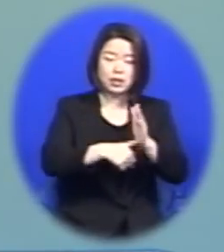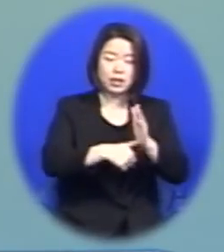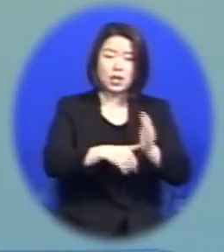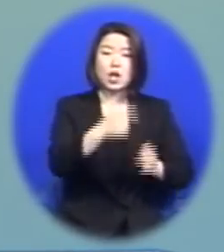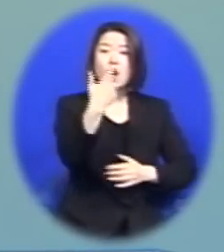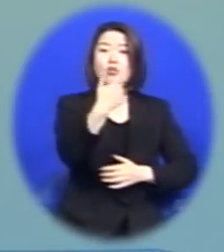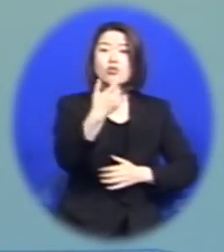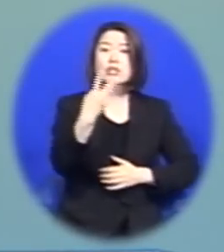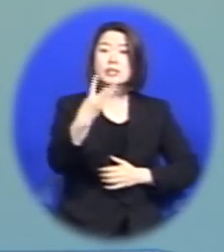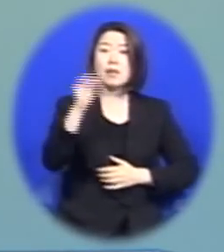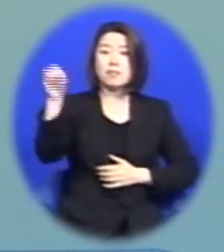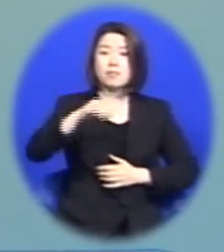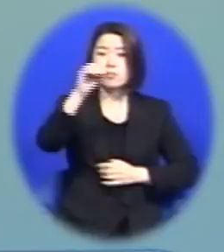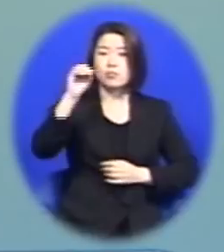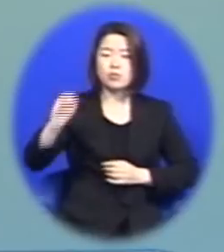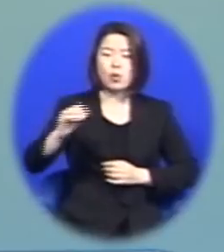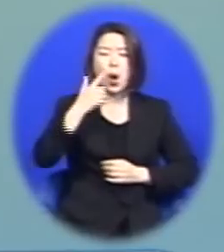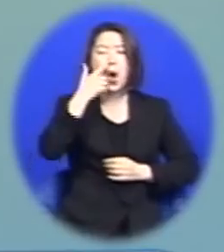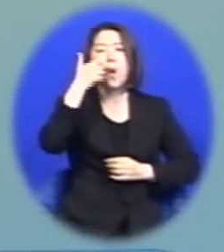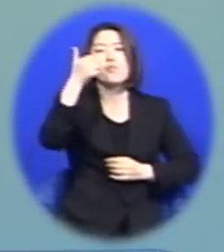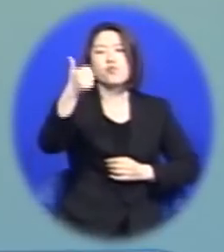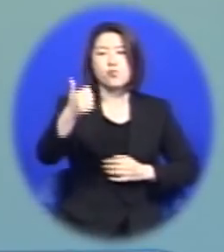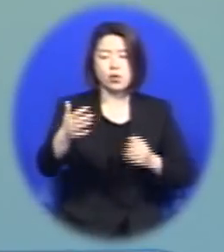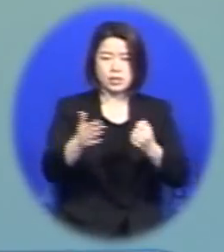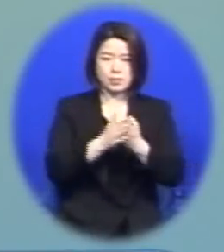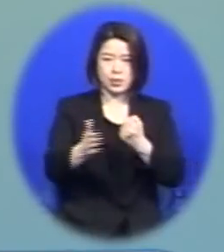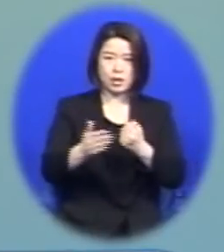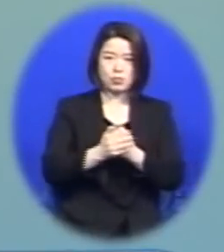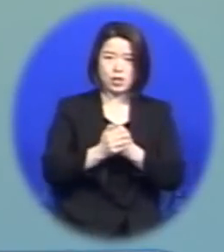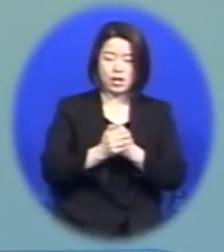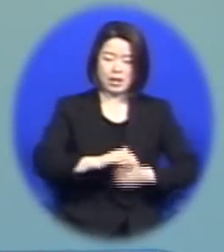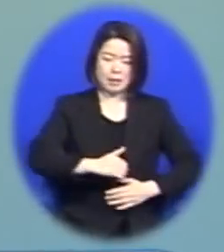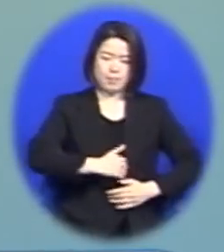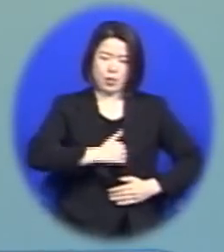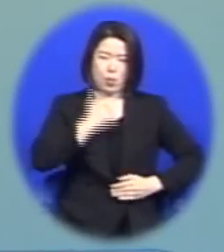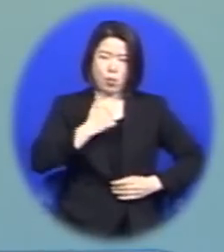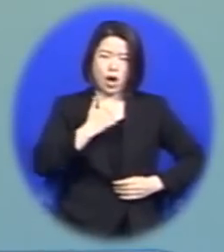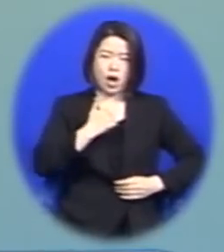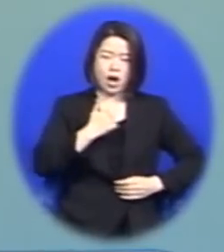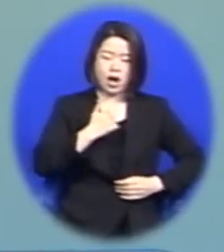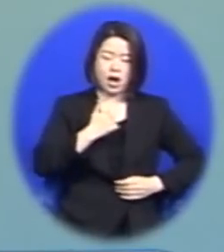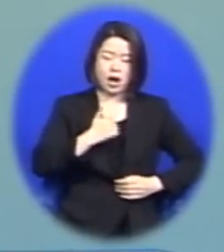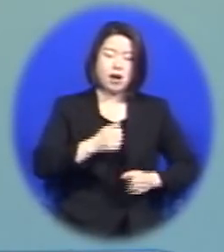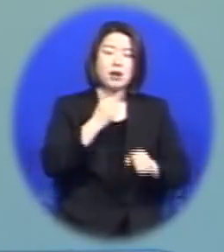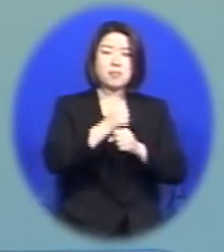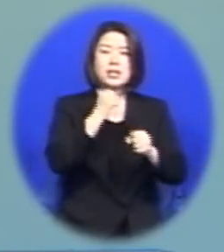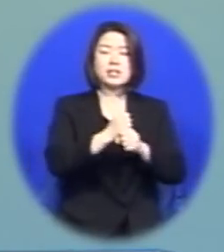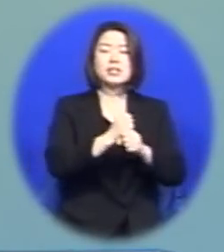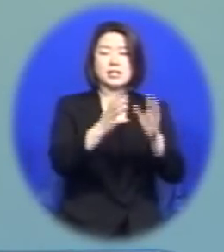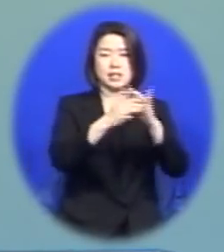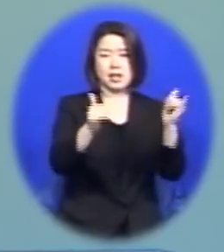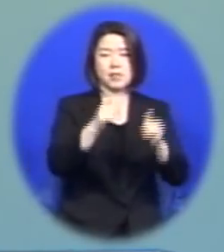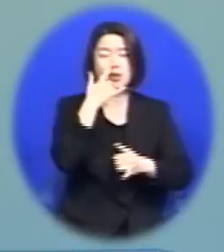그랬어 나를 고통스럽게 하고 나를 화나게 하는 대상이 부모 라는 것이